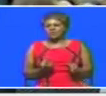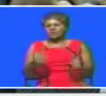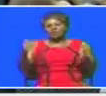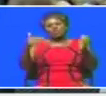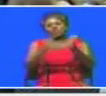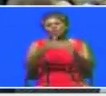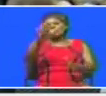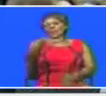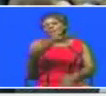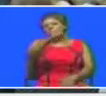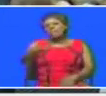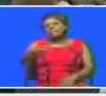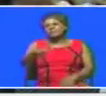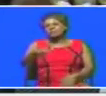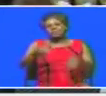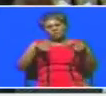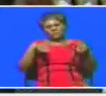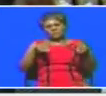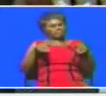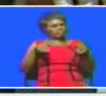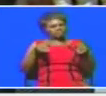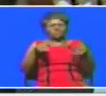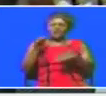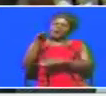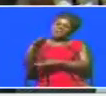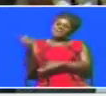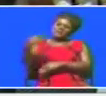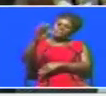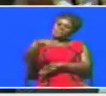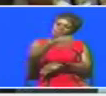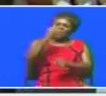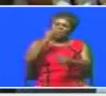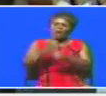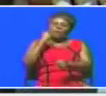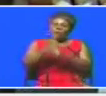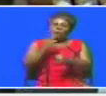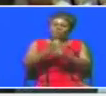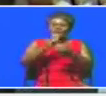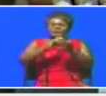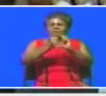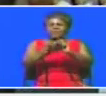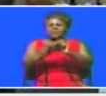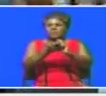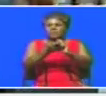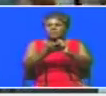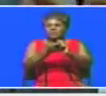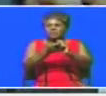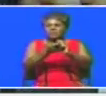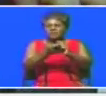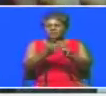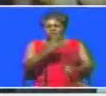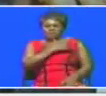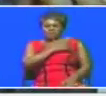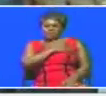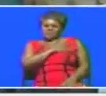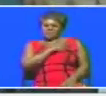bunge ndio tuwagoje? Tunaomba tu wakuje bunge tufanye kazi, tunakufanye mageuzi. By the way NASA